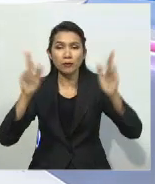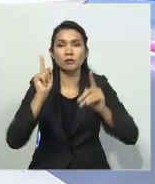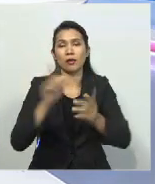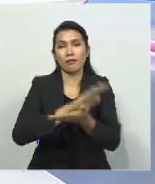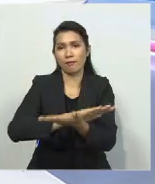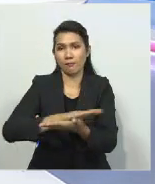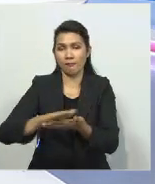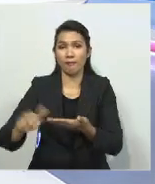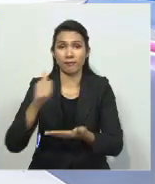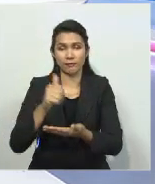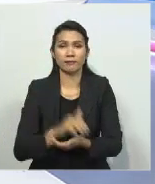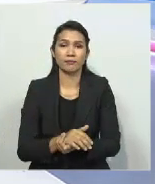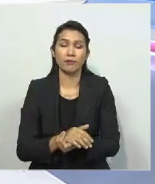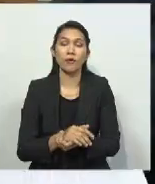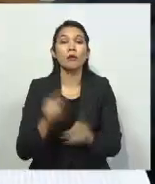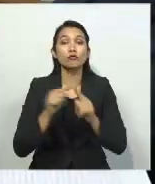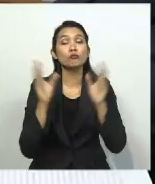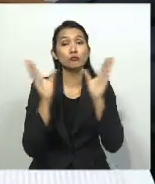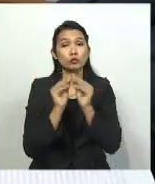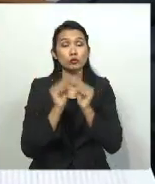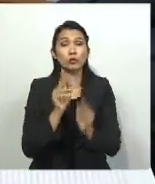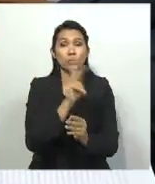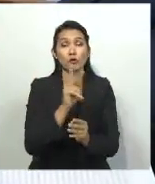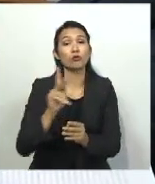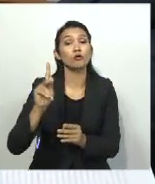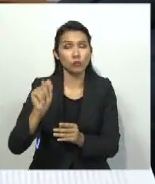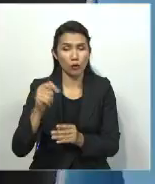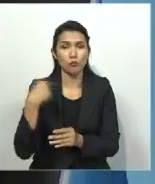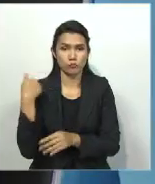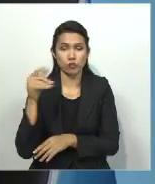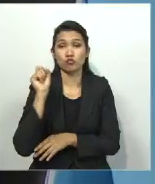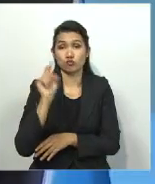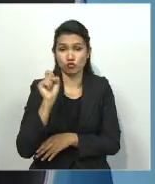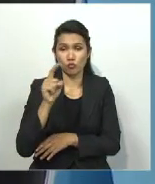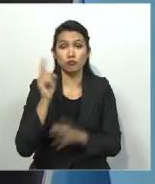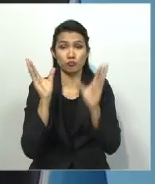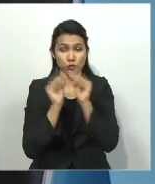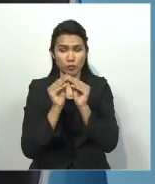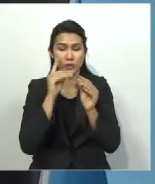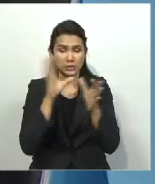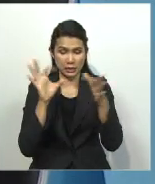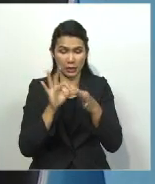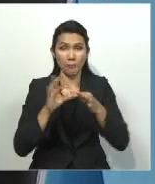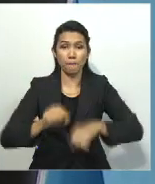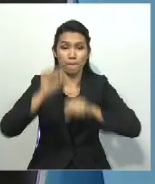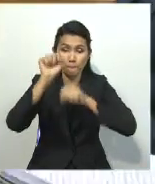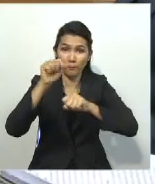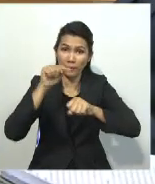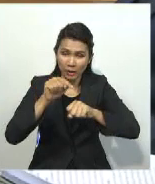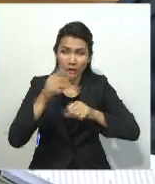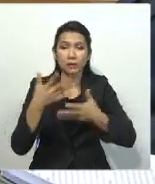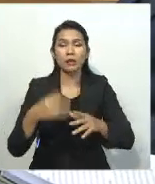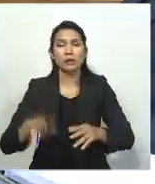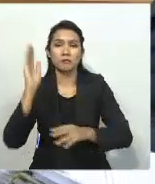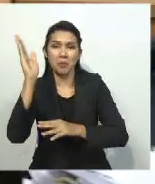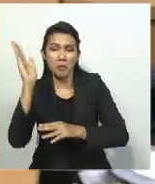อยค่ะซึ่งในที่ประชุมคณะกรรมการการเลือกตั้งหรือกกต.ก็มีการเร่งประชุมพิจารณาเกี่ยวกับประกาศกกต.เกี่ยวกับการหาเ